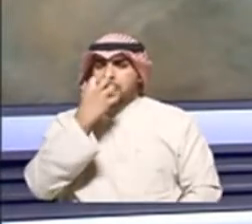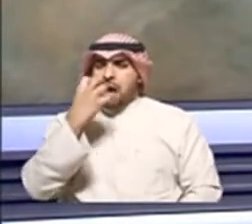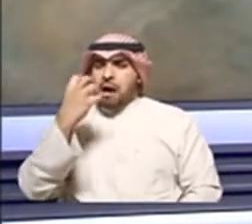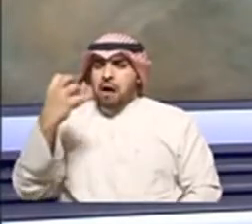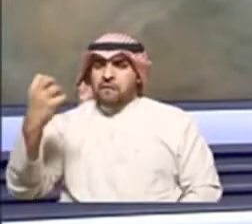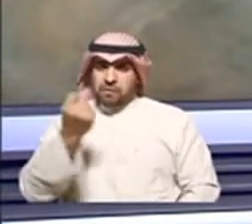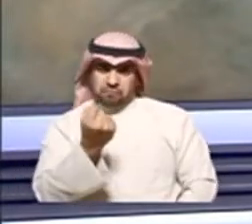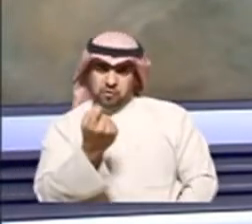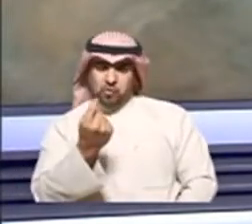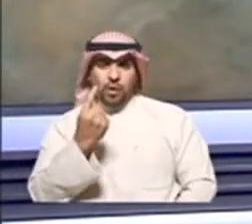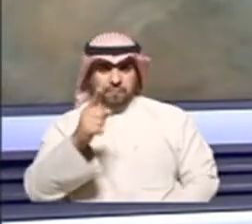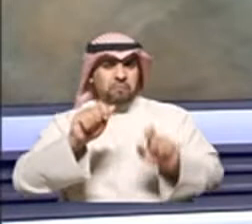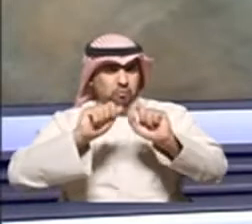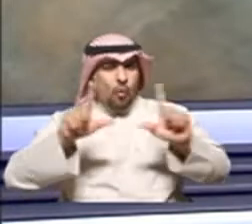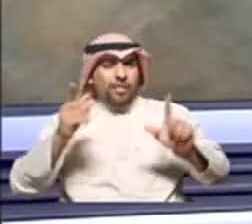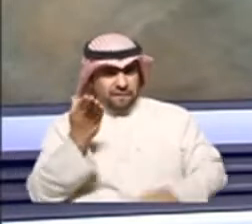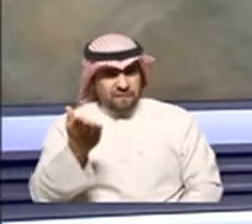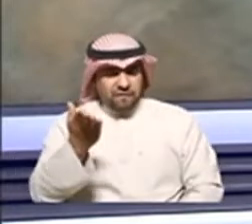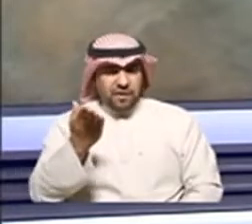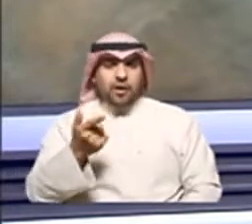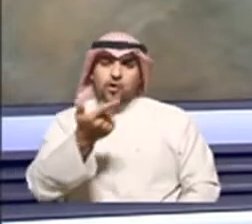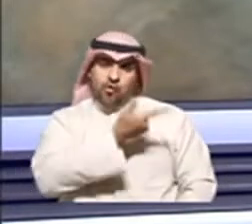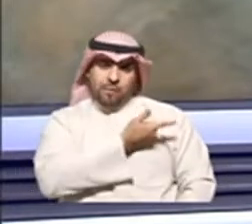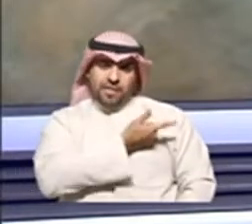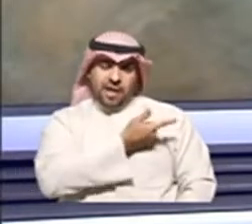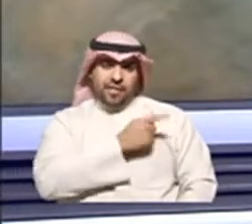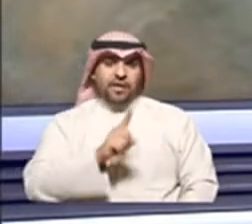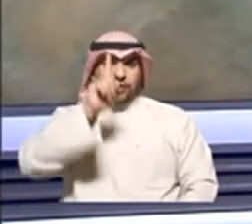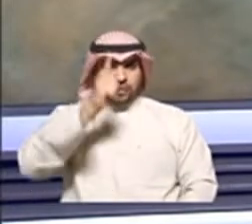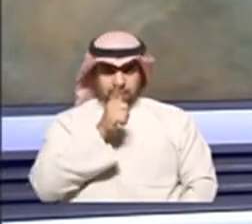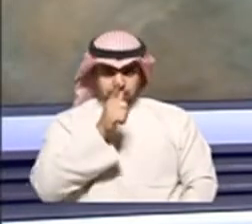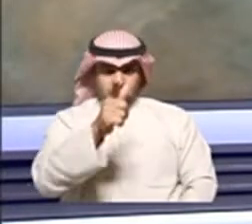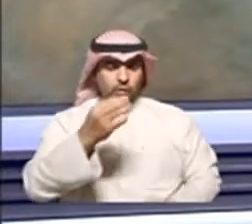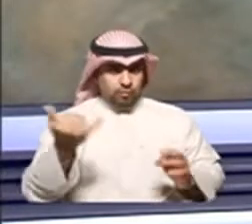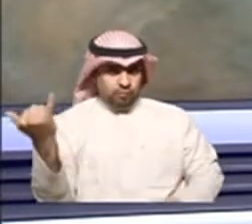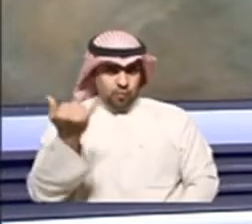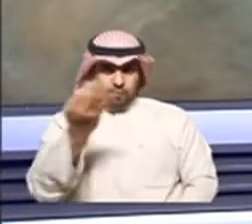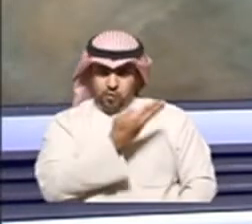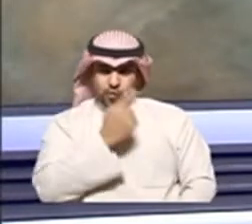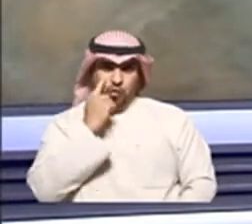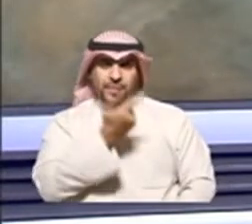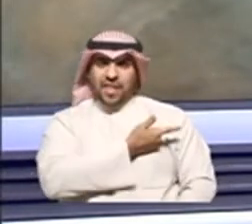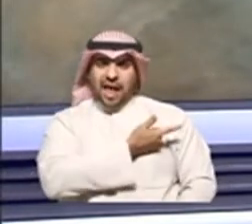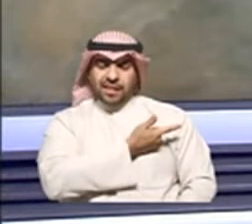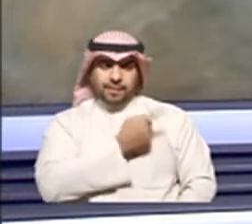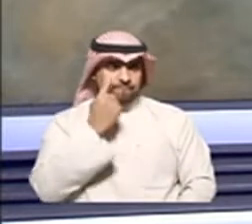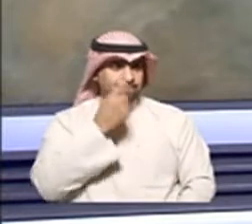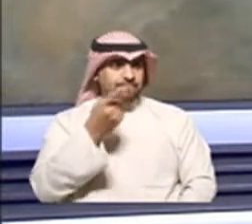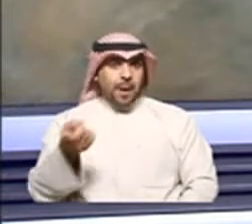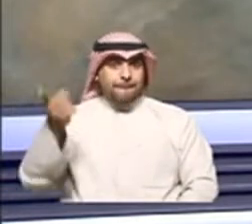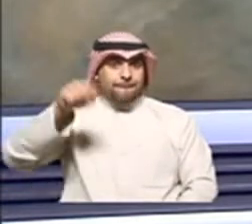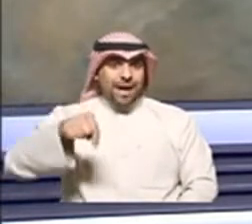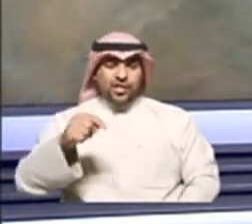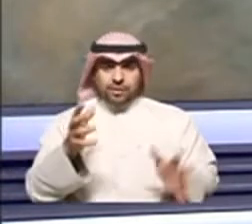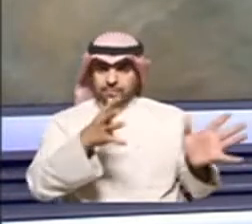الدفء والحرارة بشكل ملحوظ خاصة في يوم الثلاثاء، وراح نتكلم عنه بعد شوي. مساء بإذن الله أو حتى ساعات الصباح الأولى درجات الحرارة